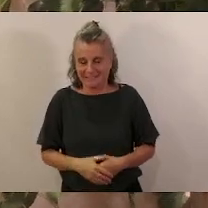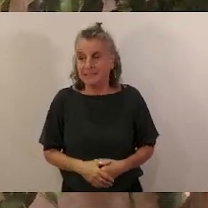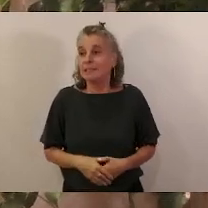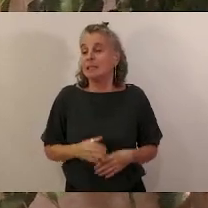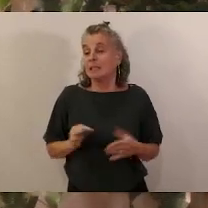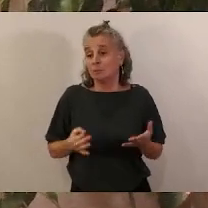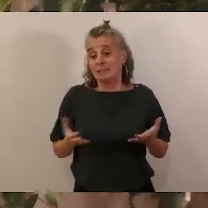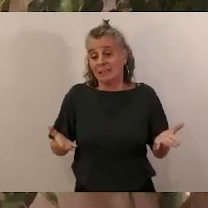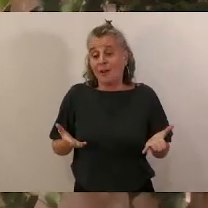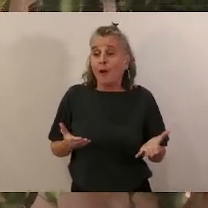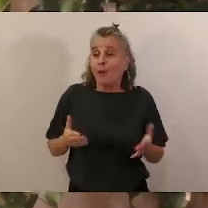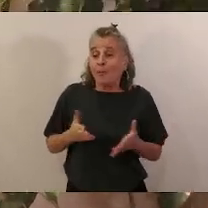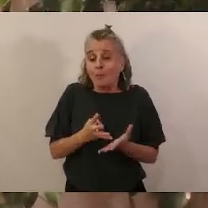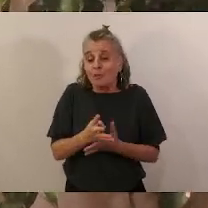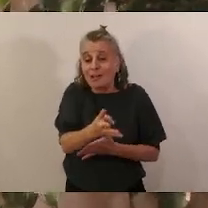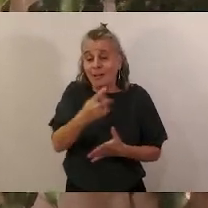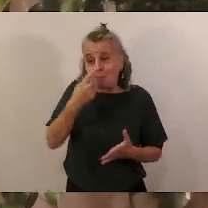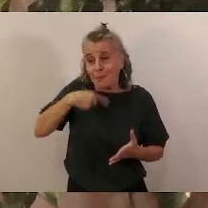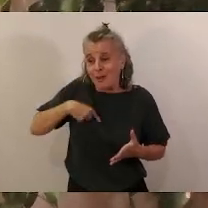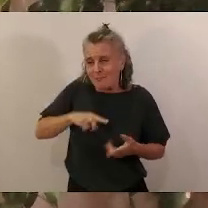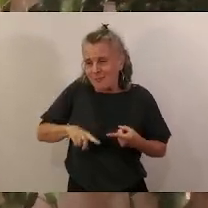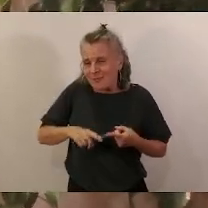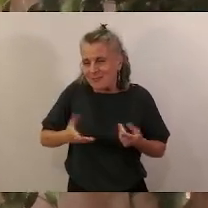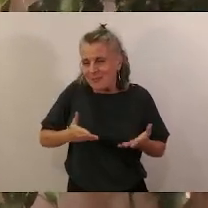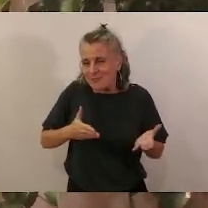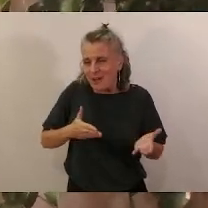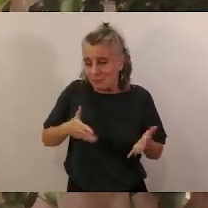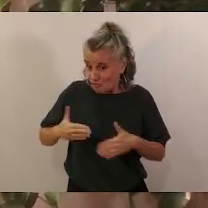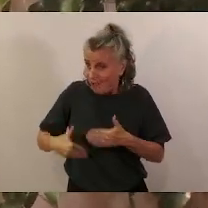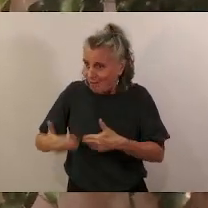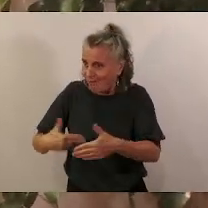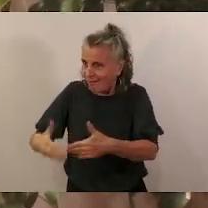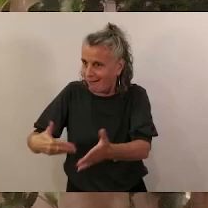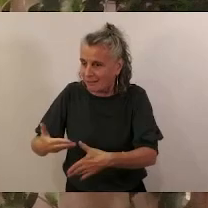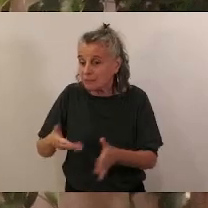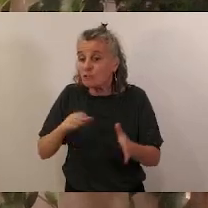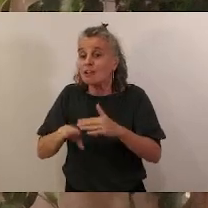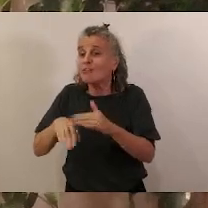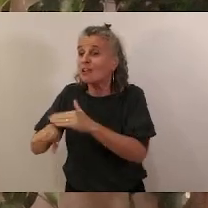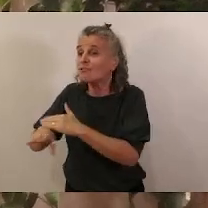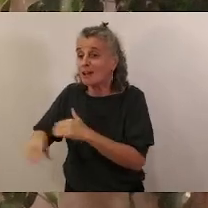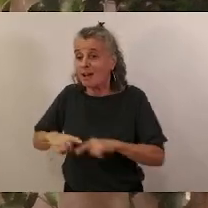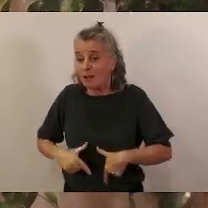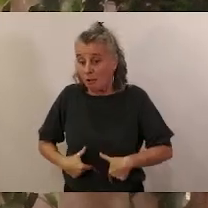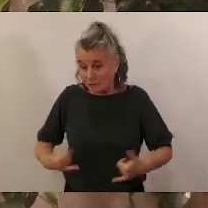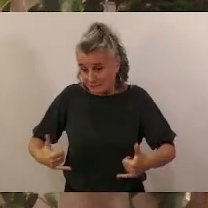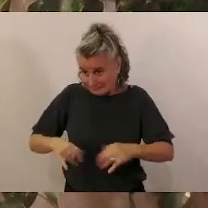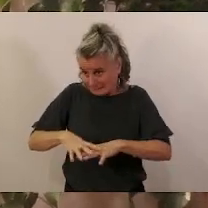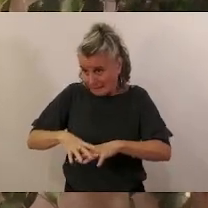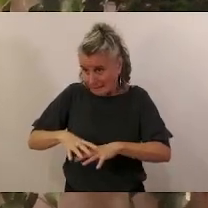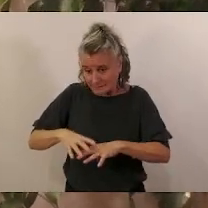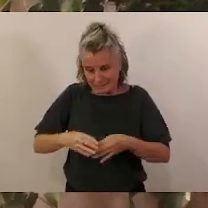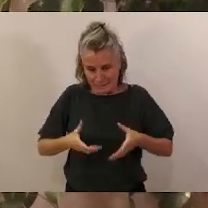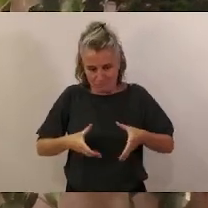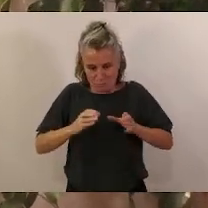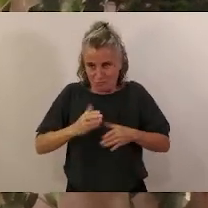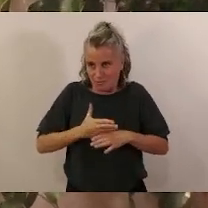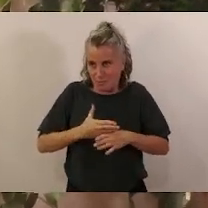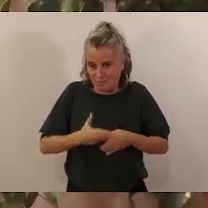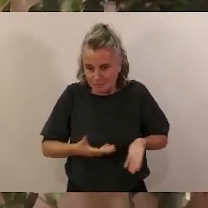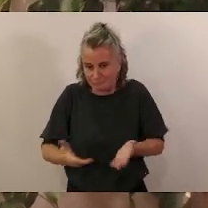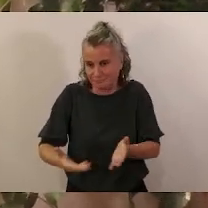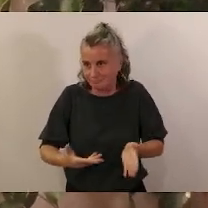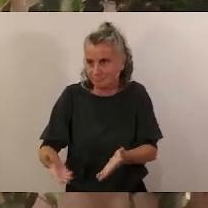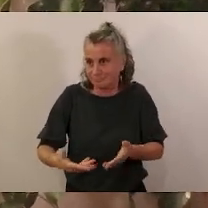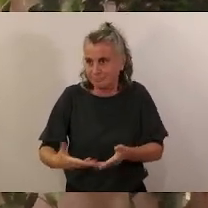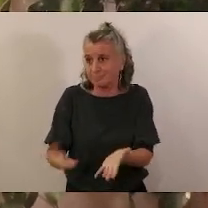particulièrement, sur lequel le travail a bien avancé, c'est des petits déjeuners dans les écoles de notre quartier, parce que beaucoup d'enfants arrivent le ventre vide parce qu'il n'y a